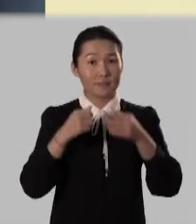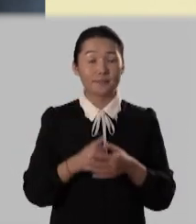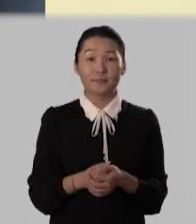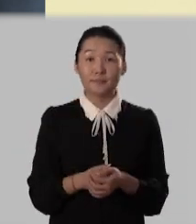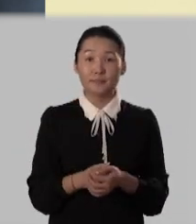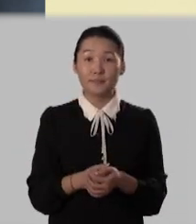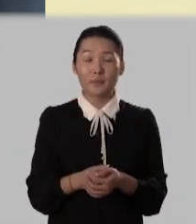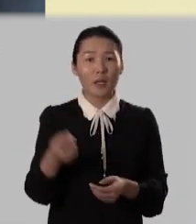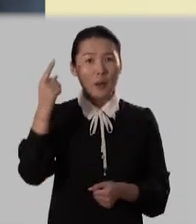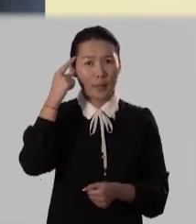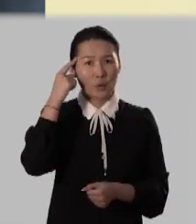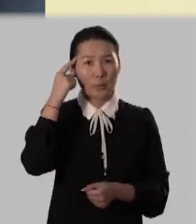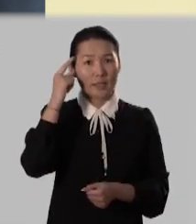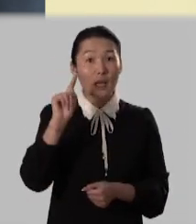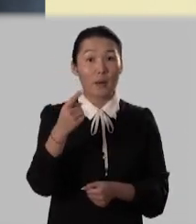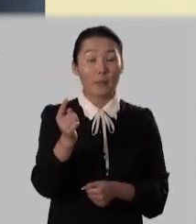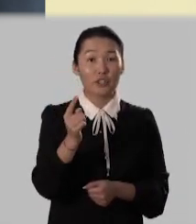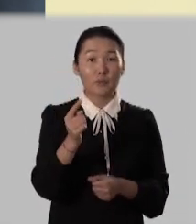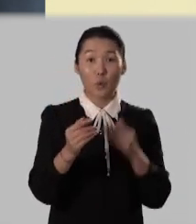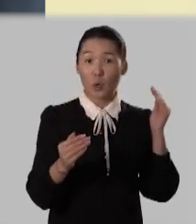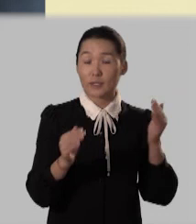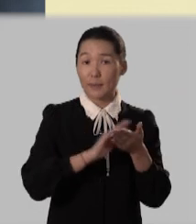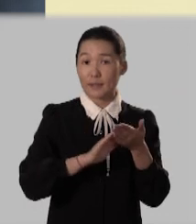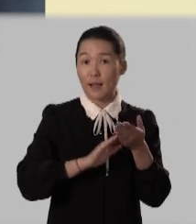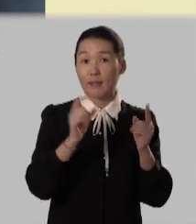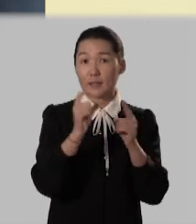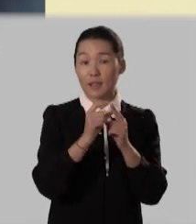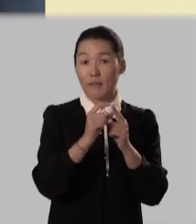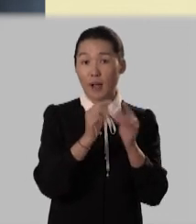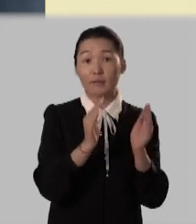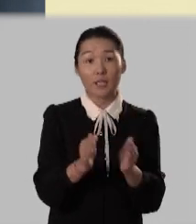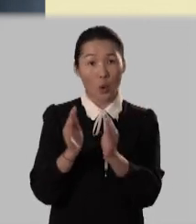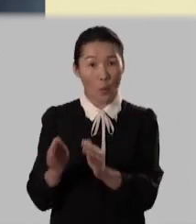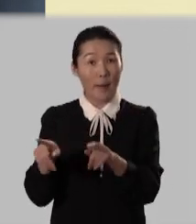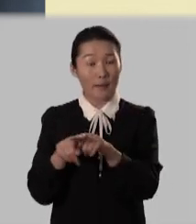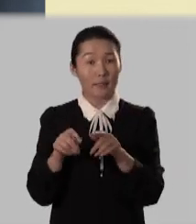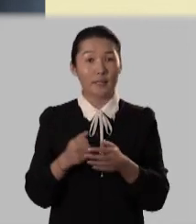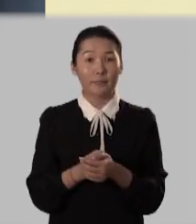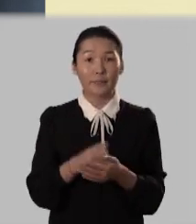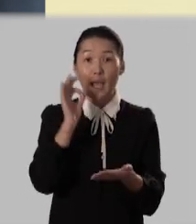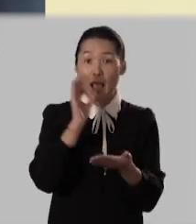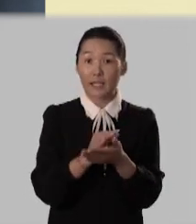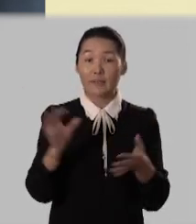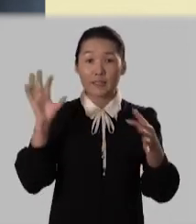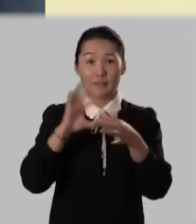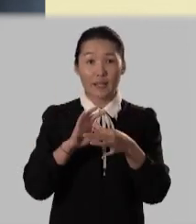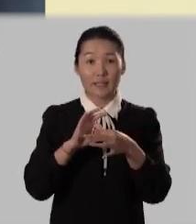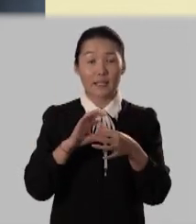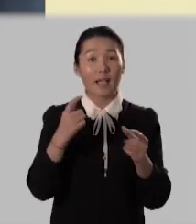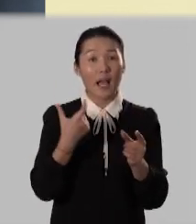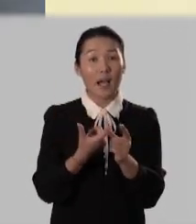подумайте почему я записала эти слова именно в таком порядке ответ связан с темой нашего следующего